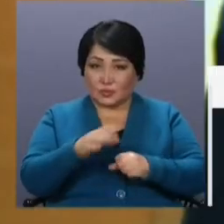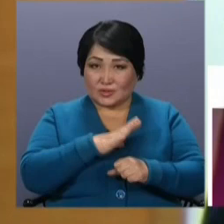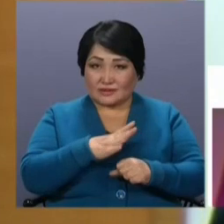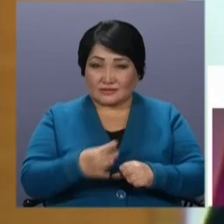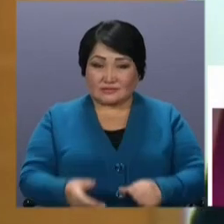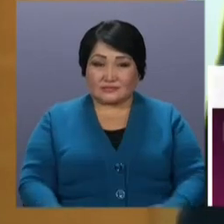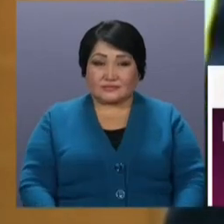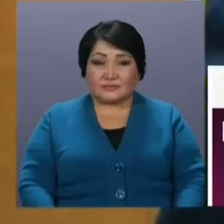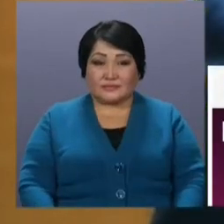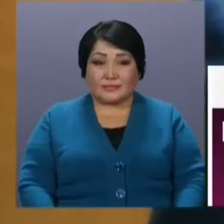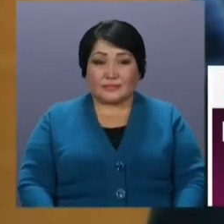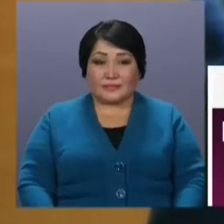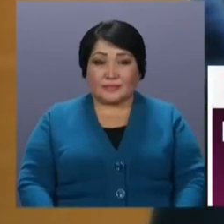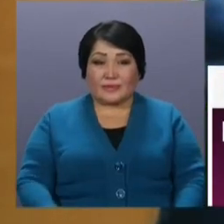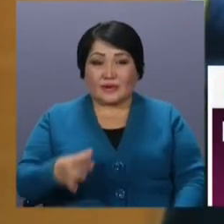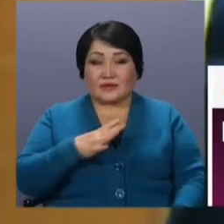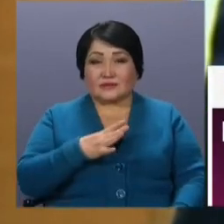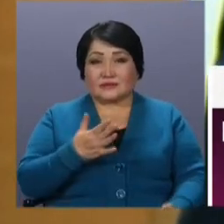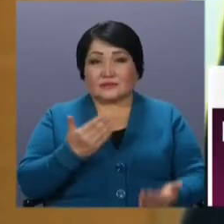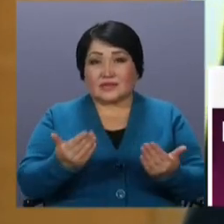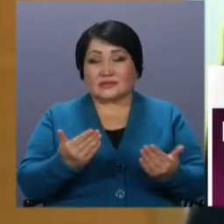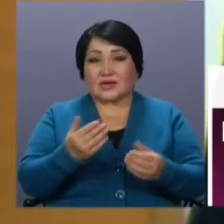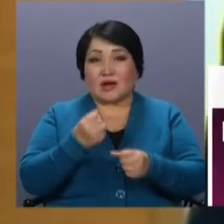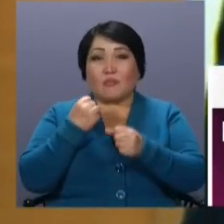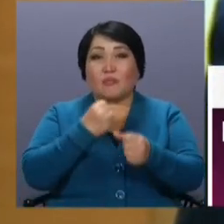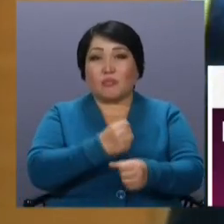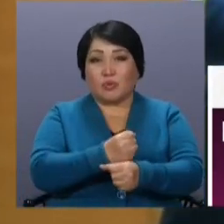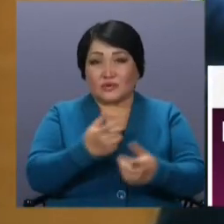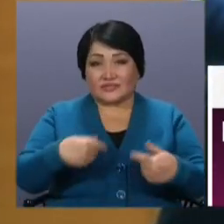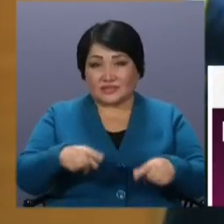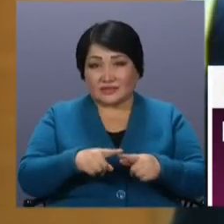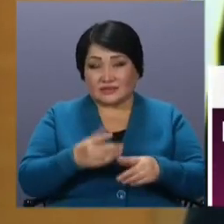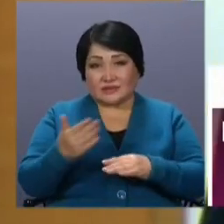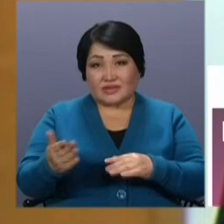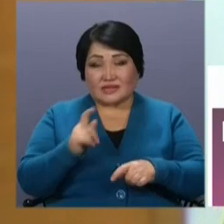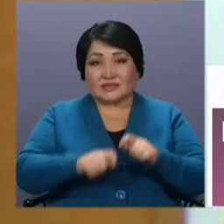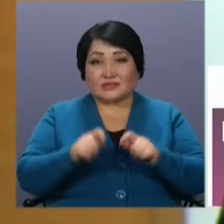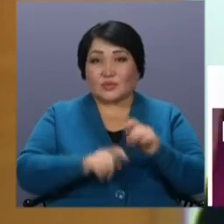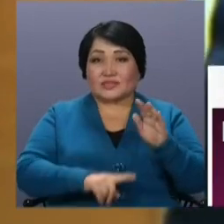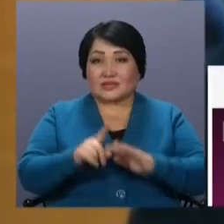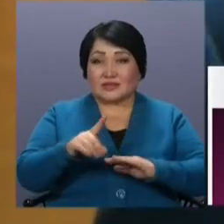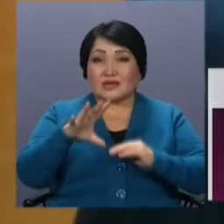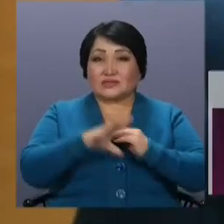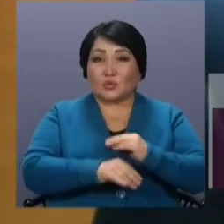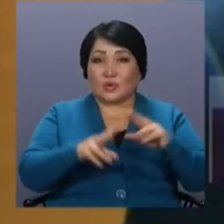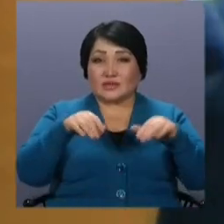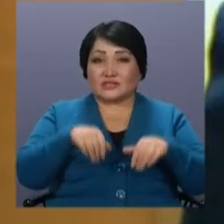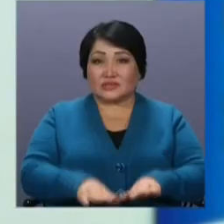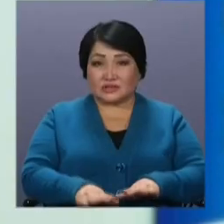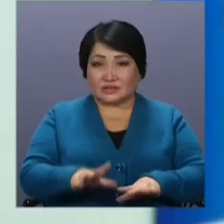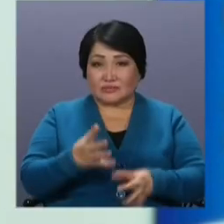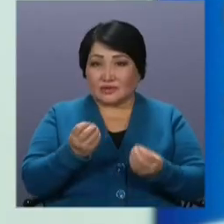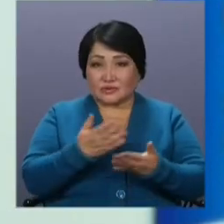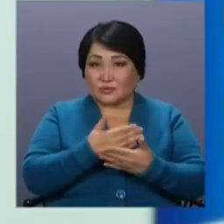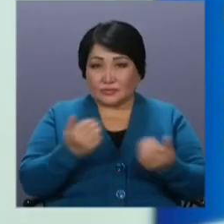Сейчас будет у нас будет на бюро федерации бокса. Қазір бокс федерациясы тарапынан тексерулер басталды, соңғы шешім әлі шыққан жоқ. Мұндай жағдай осыдан